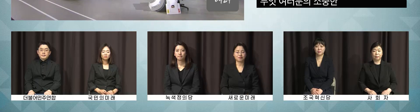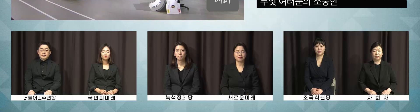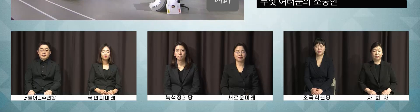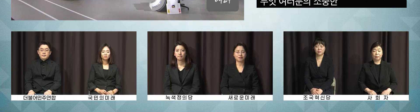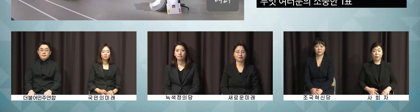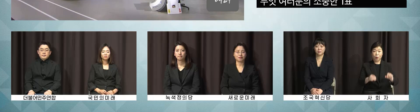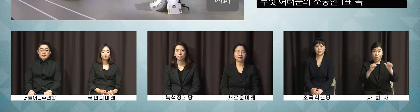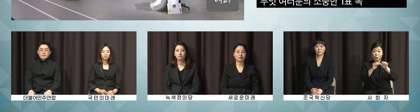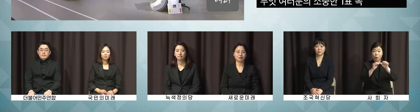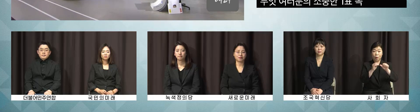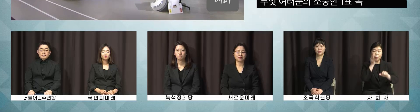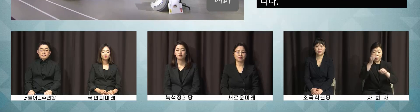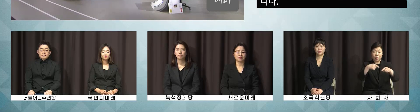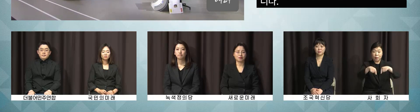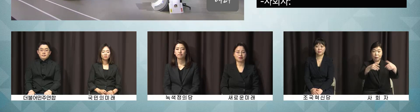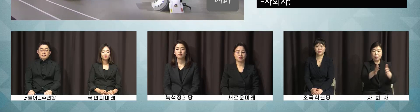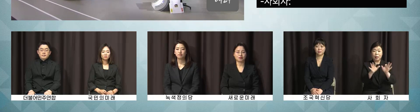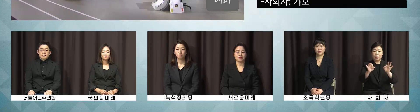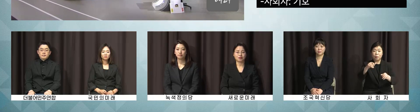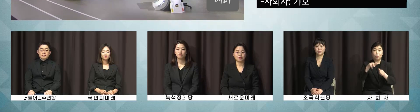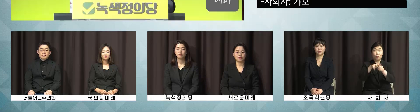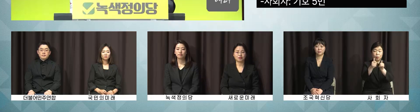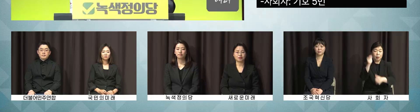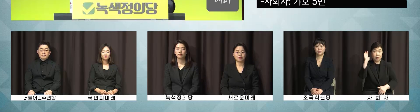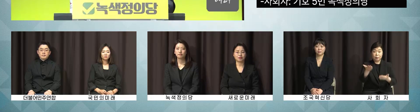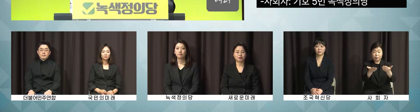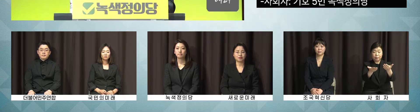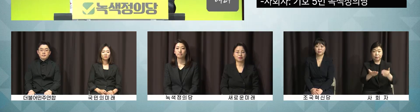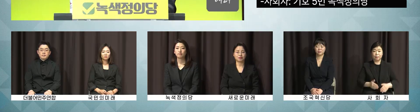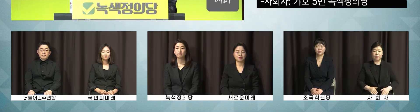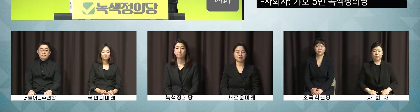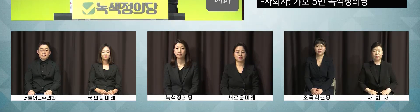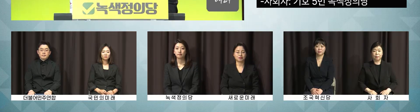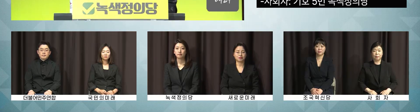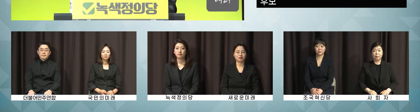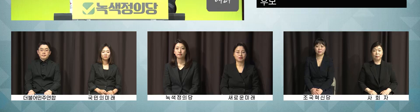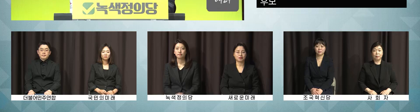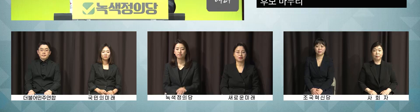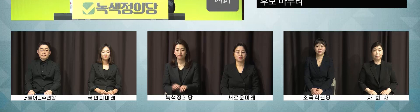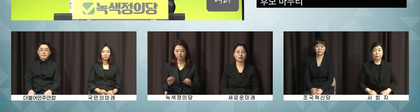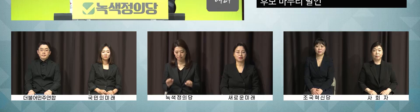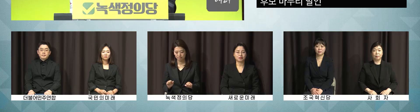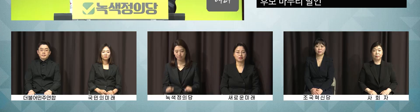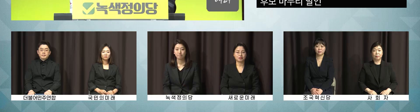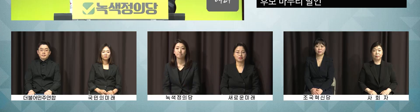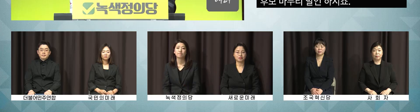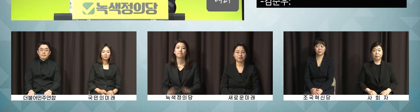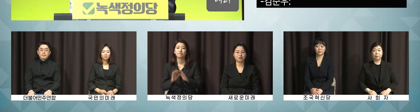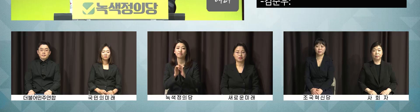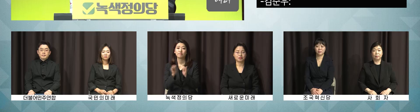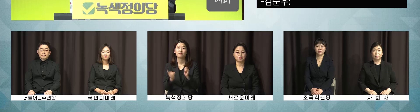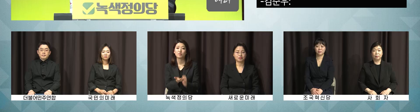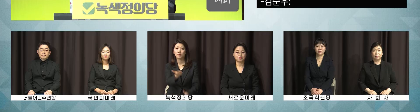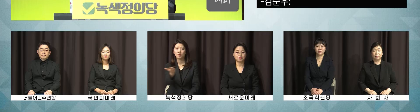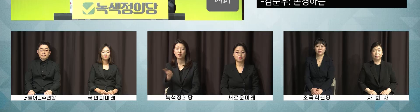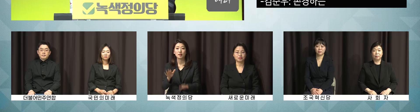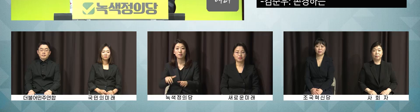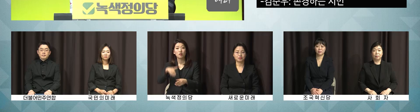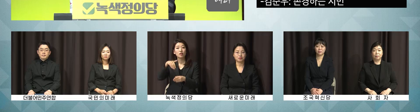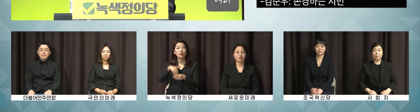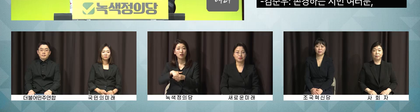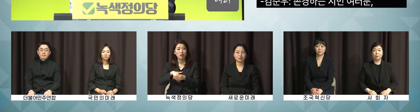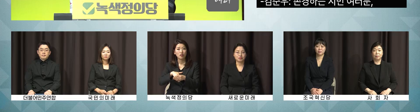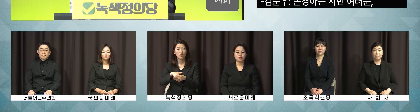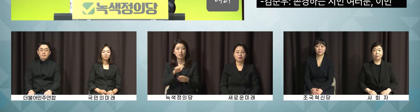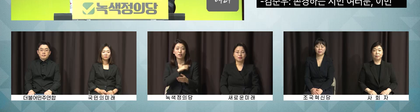네, 기호 5번 녹색정의당 김준우 후보 마무리 발언하시죠. 네, 존경하는 시민 여러분, 이번 선거에서